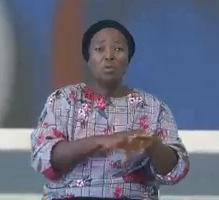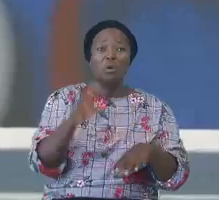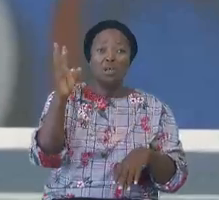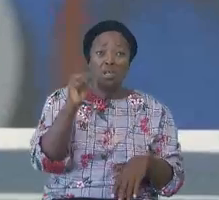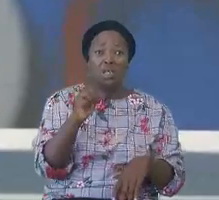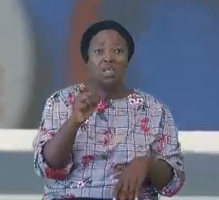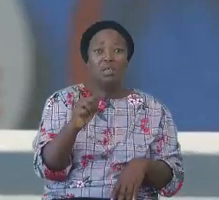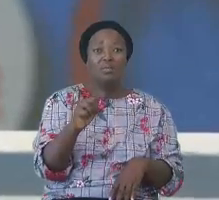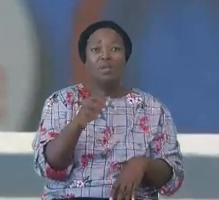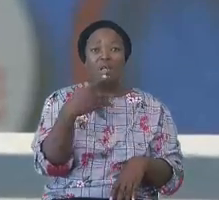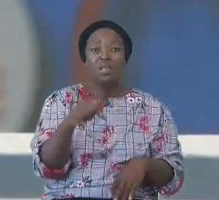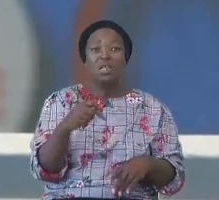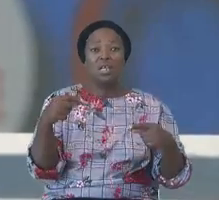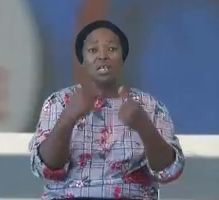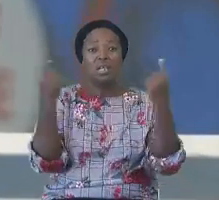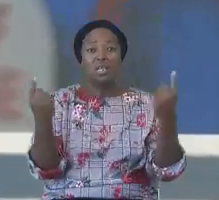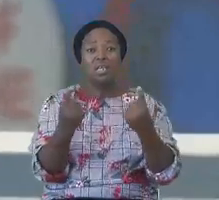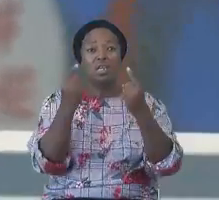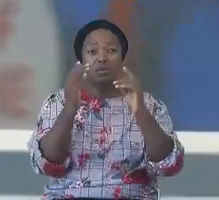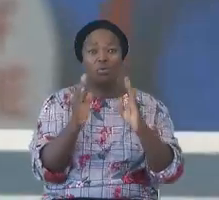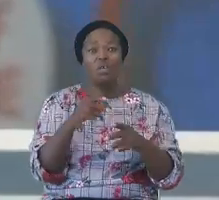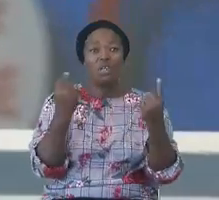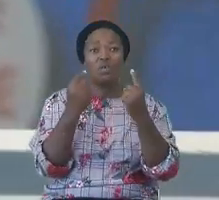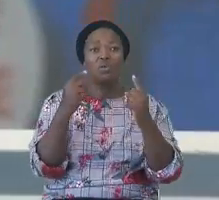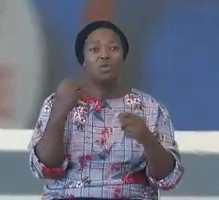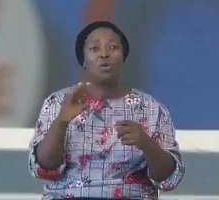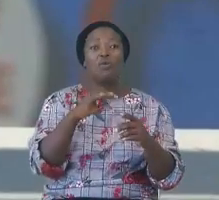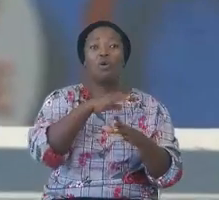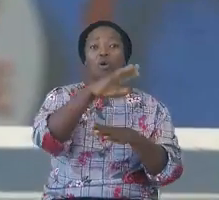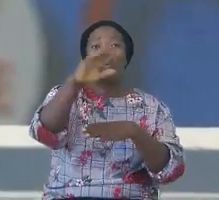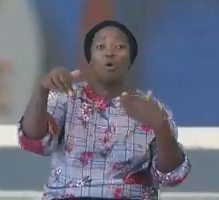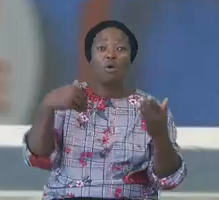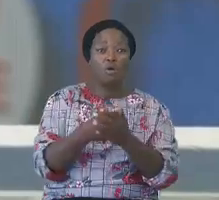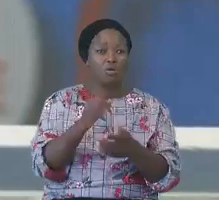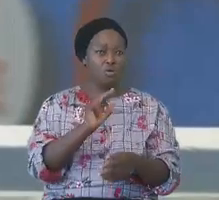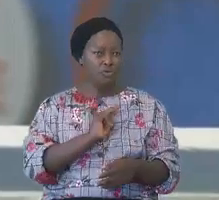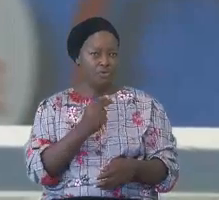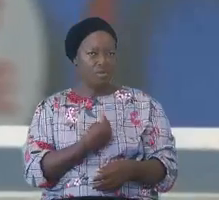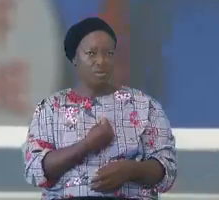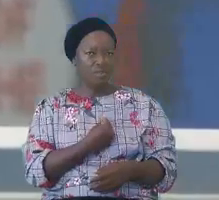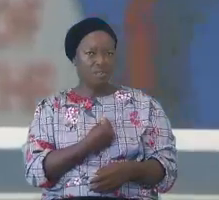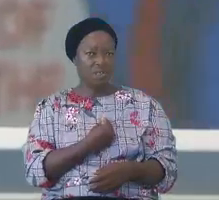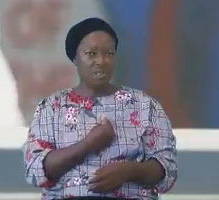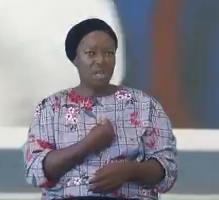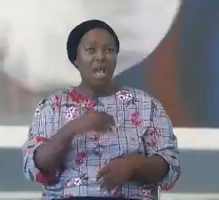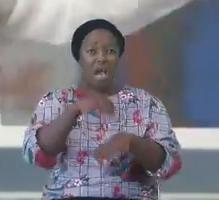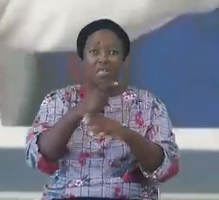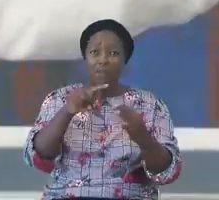Satan substitue. L'Éternel a fait retomber sur lui l'iniquité de nous